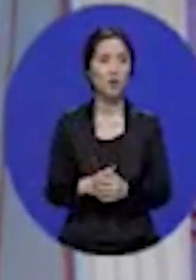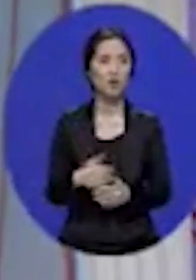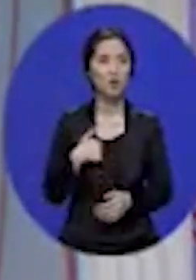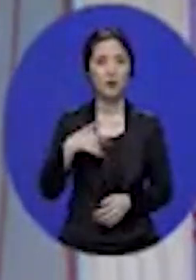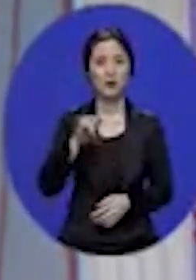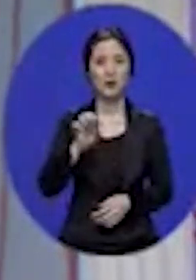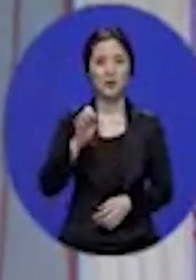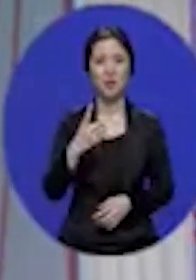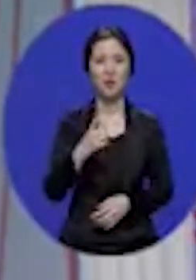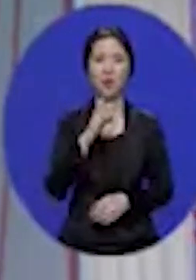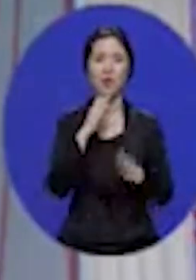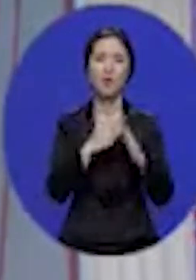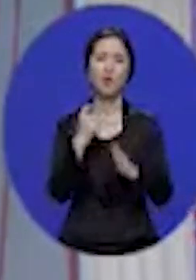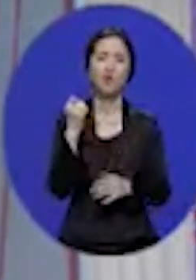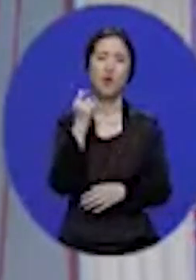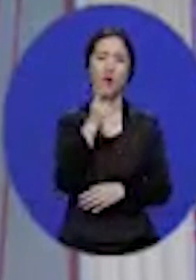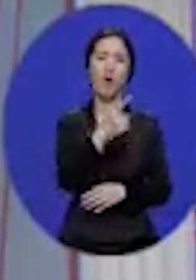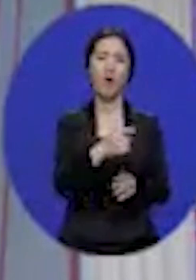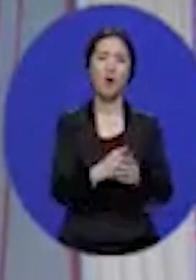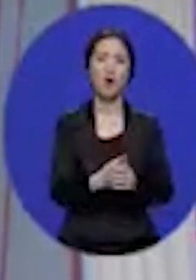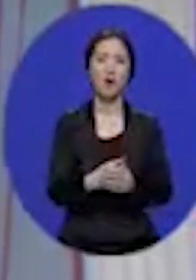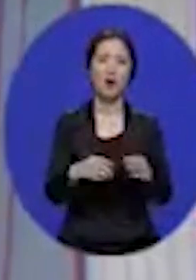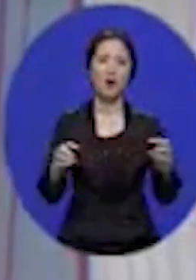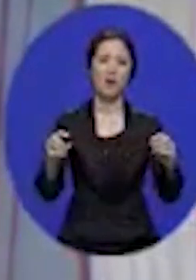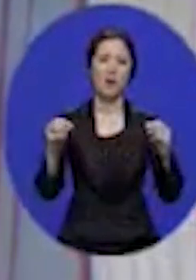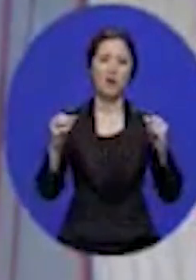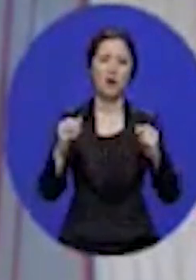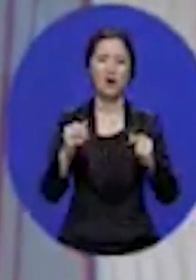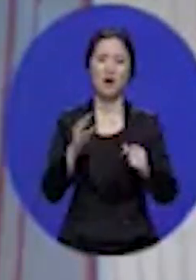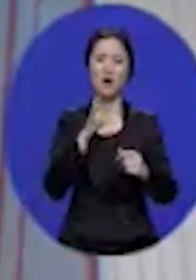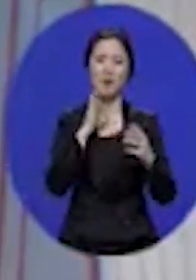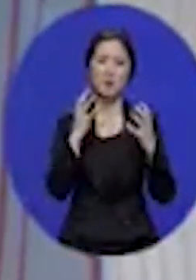멀어? 먼지는 왜 이렇게 많이 치는 거야 차에.